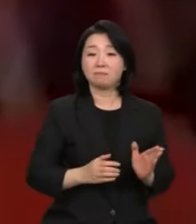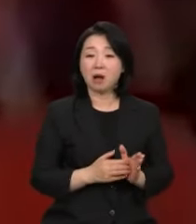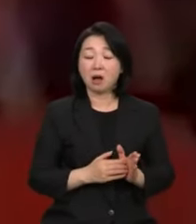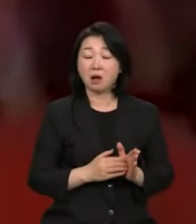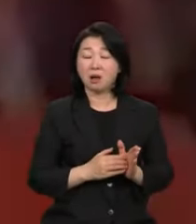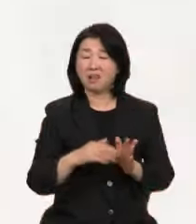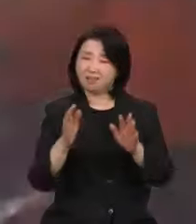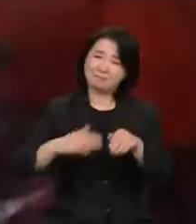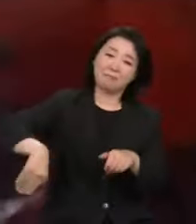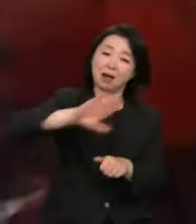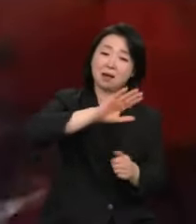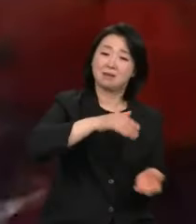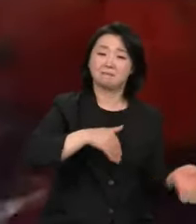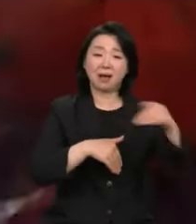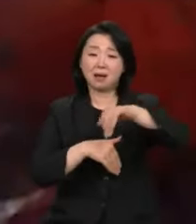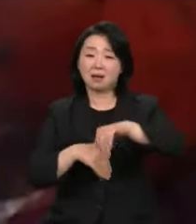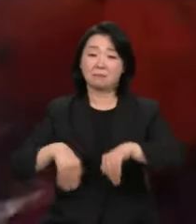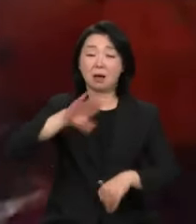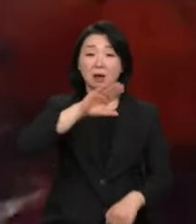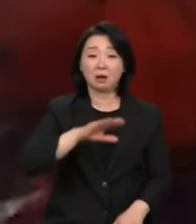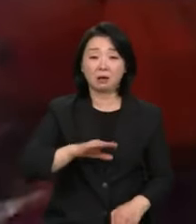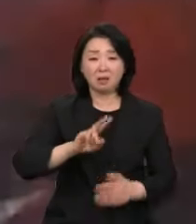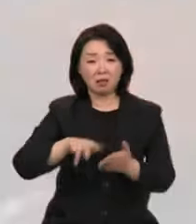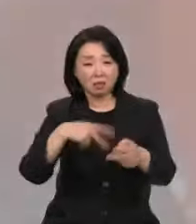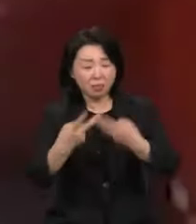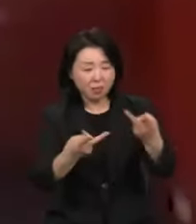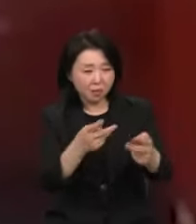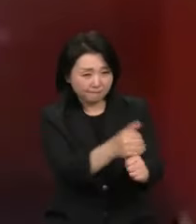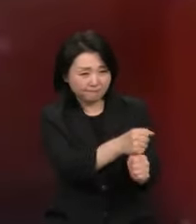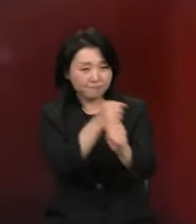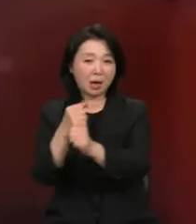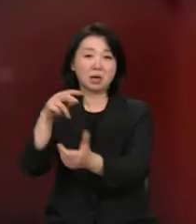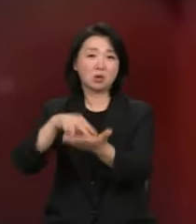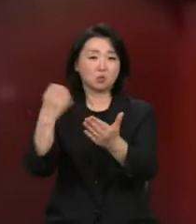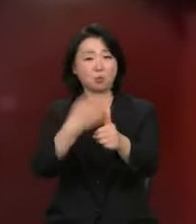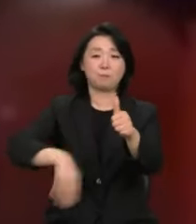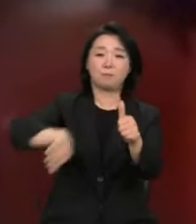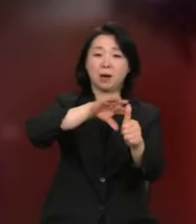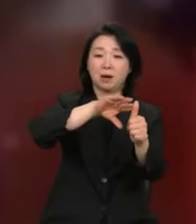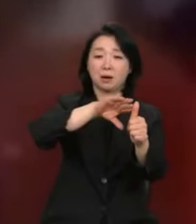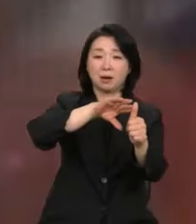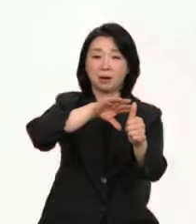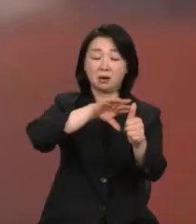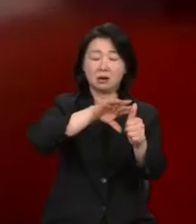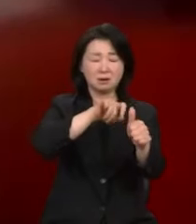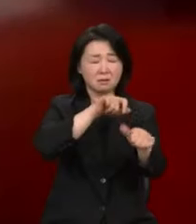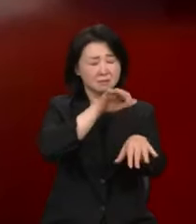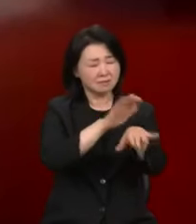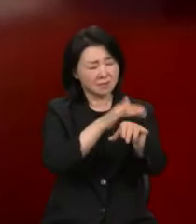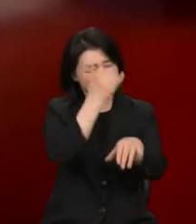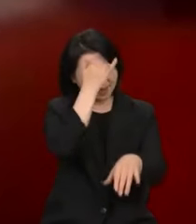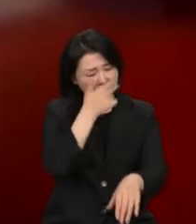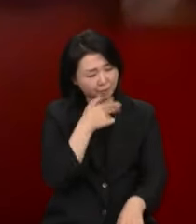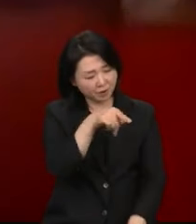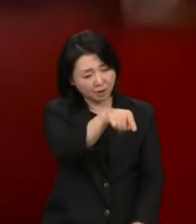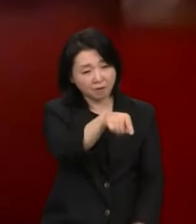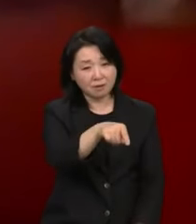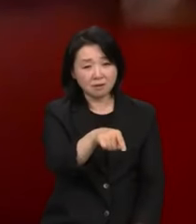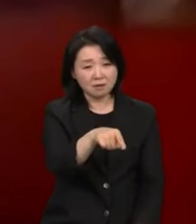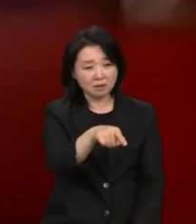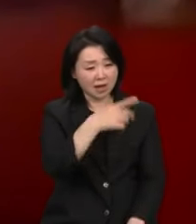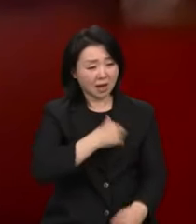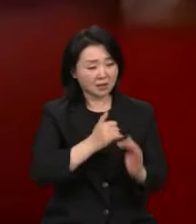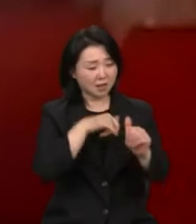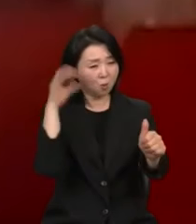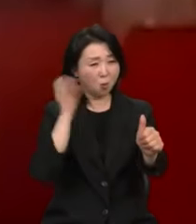앞세 발길질을 시작합니다. 바닥에 쓰러진 걸 붙잡아 일으켜 또 때립니다. 버릇이 없다고 트집을 잡은 지인을